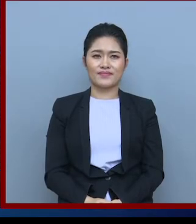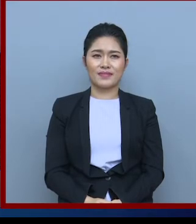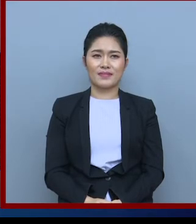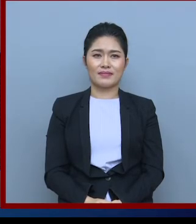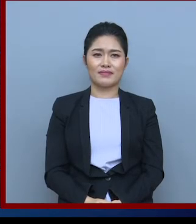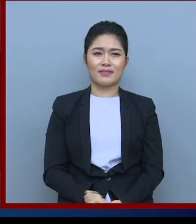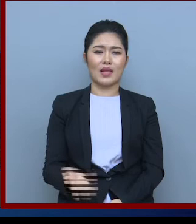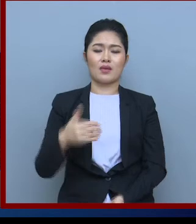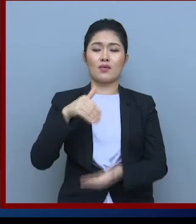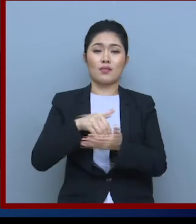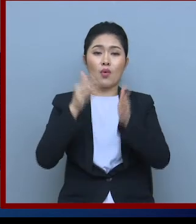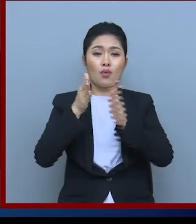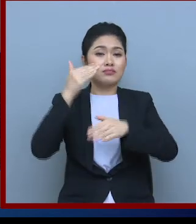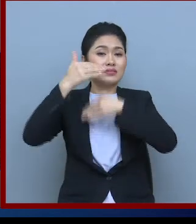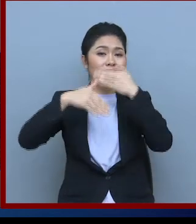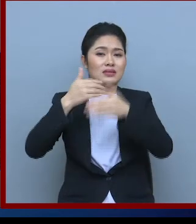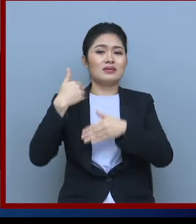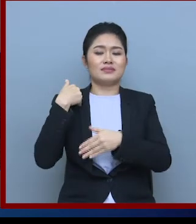ThingSpeak ก็เป็นอีกหนึ่งบล็อกเกอร์นะครับของ